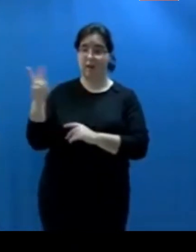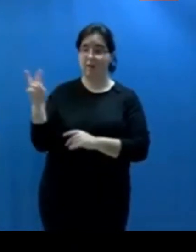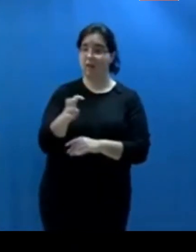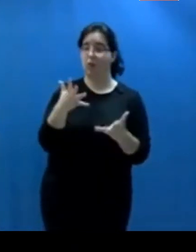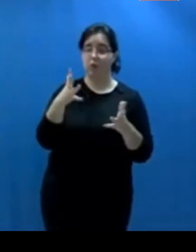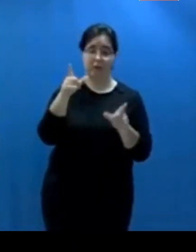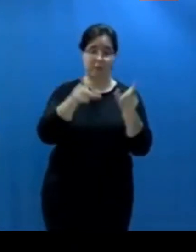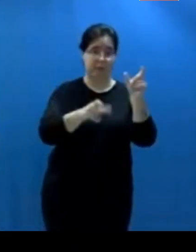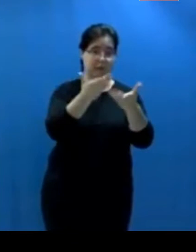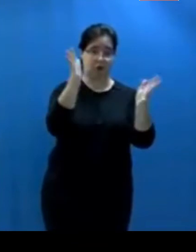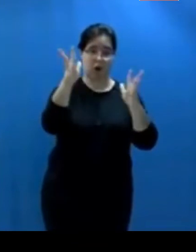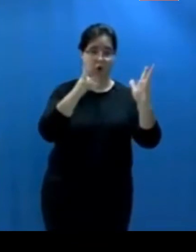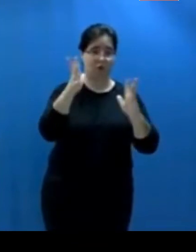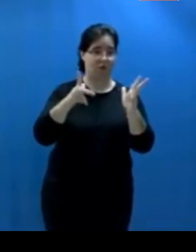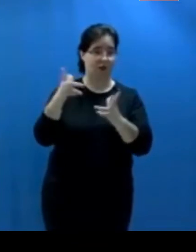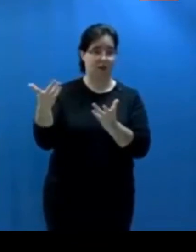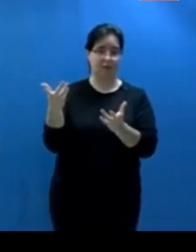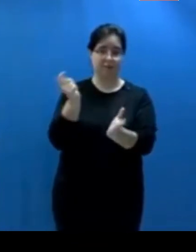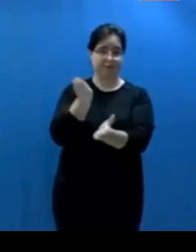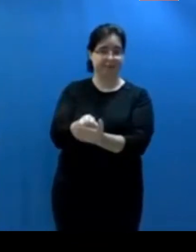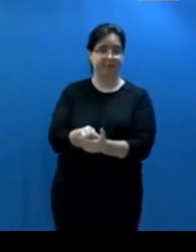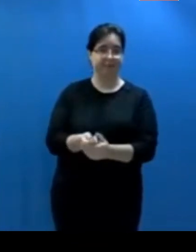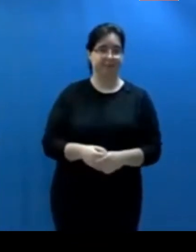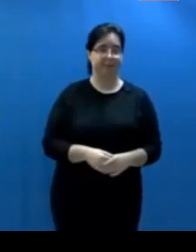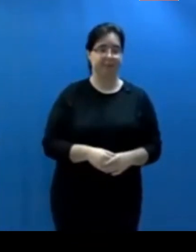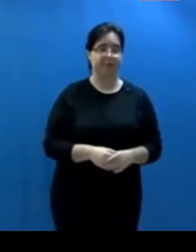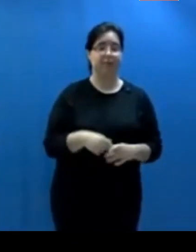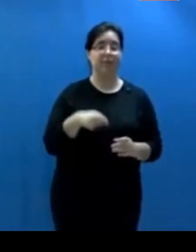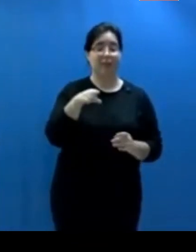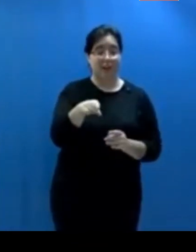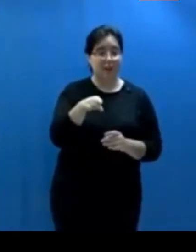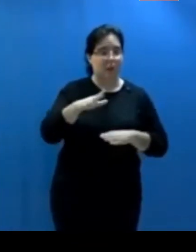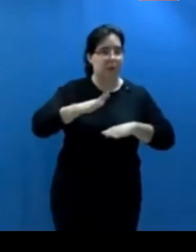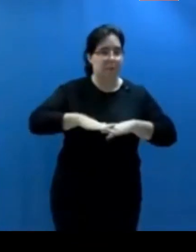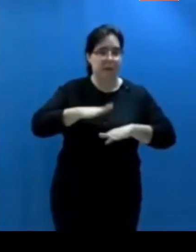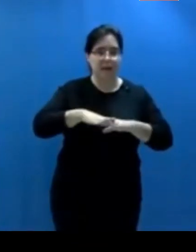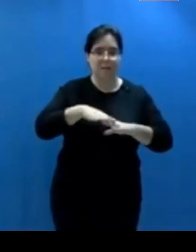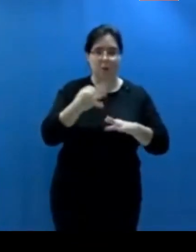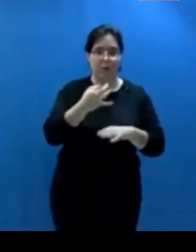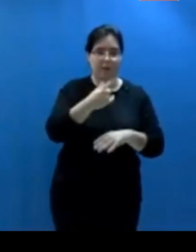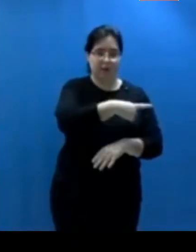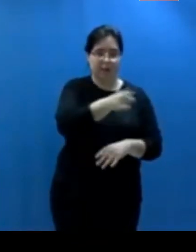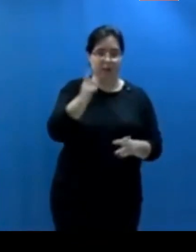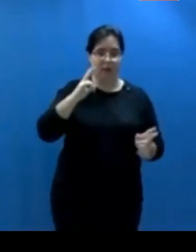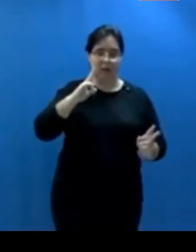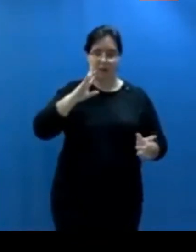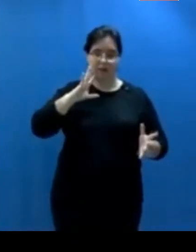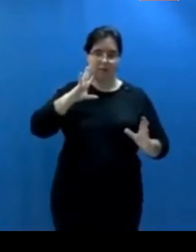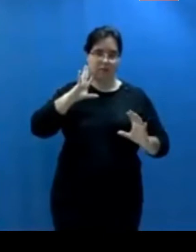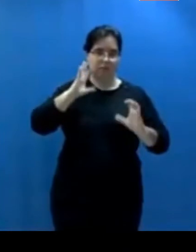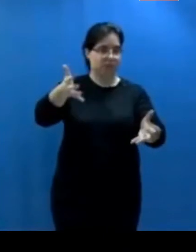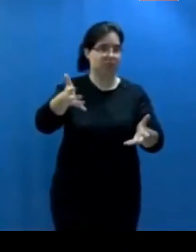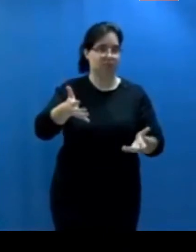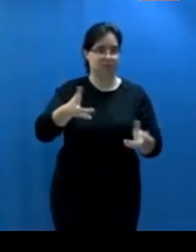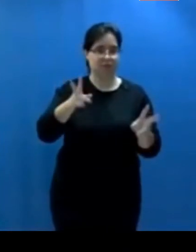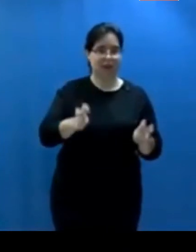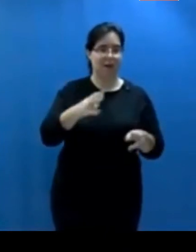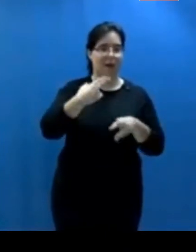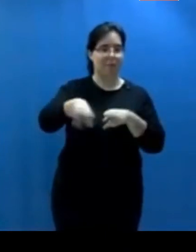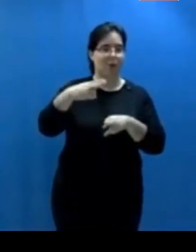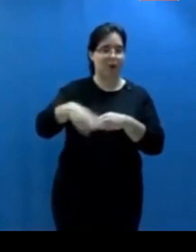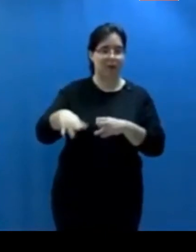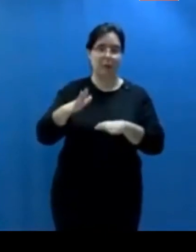ciutadans. I això hauria d'haver generat, com a mínim, una reacció dins del món polític, o com a mínim dins